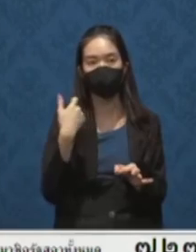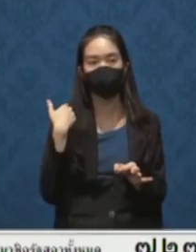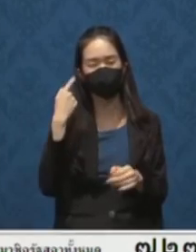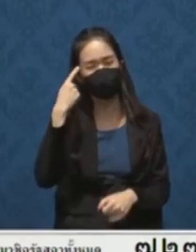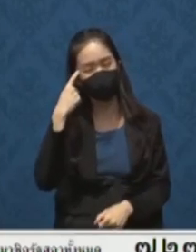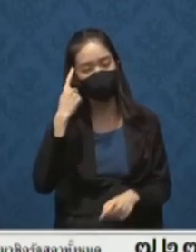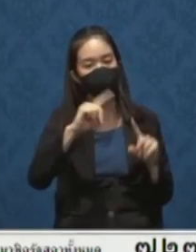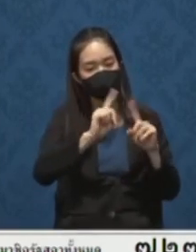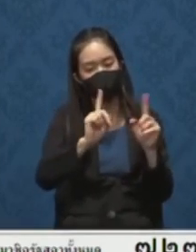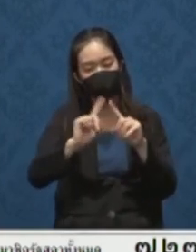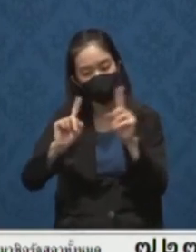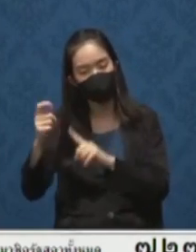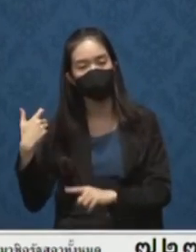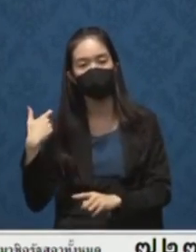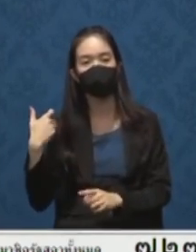คิด